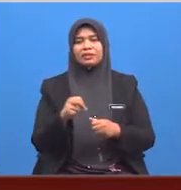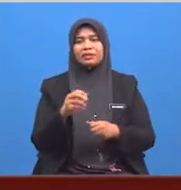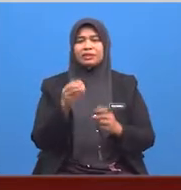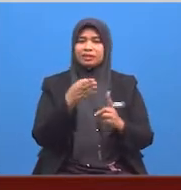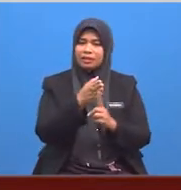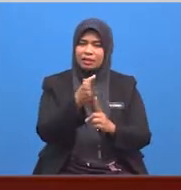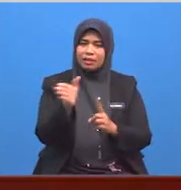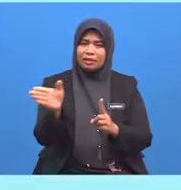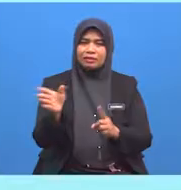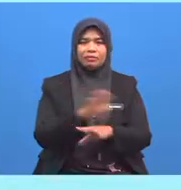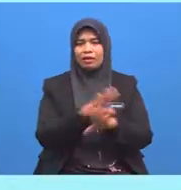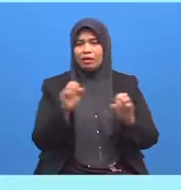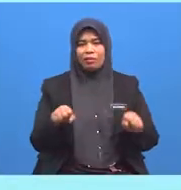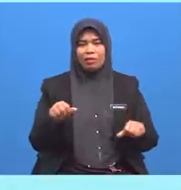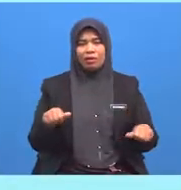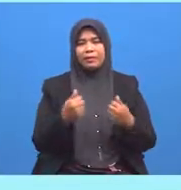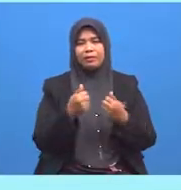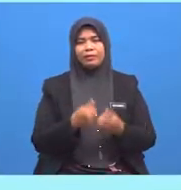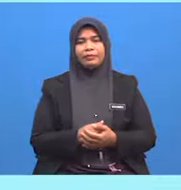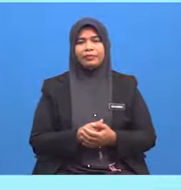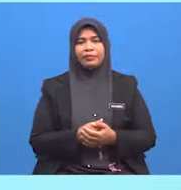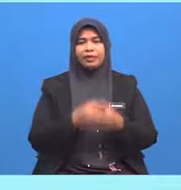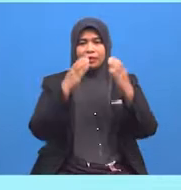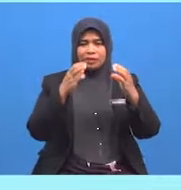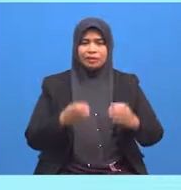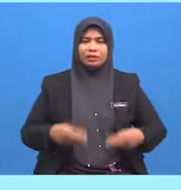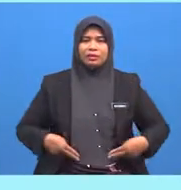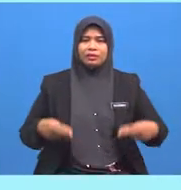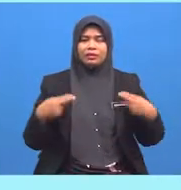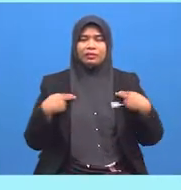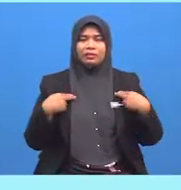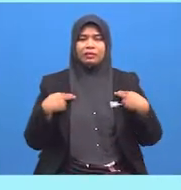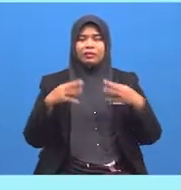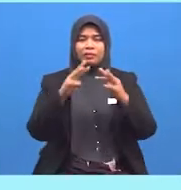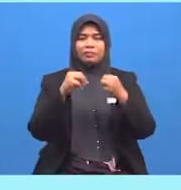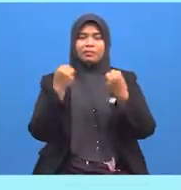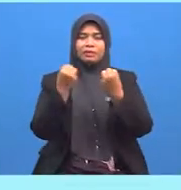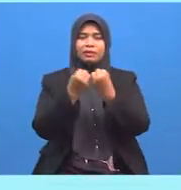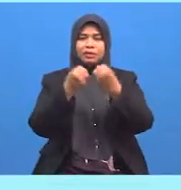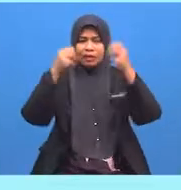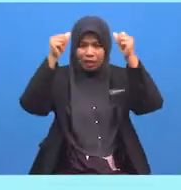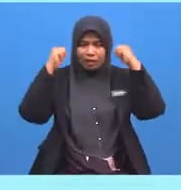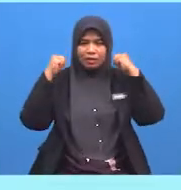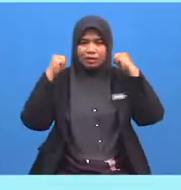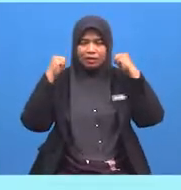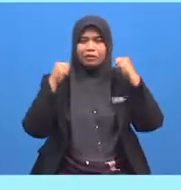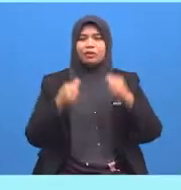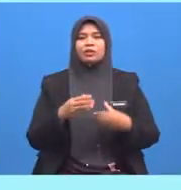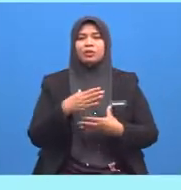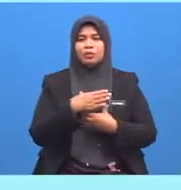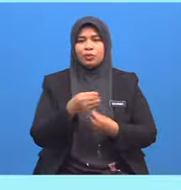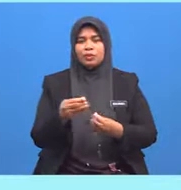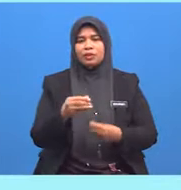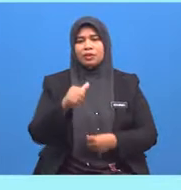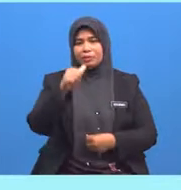boleh diamalkan dari segi channel Hai berguna masyarakat Arab sebelum ini Suke